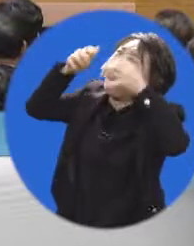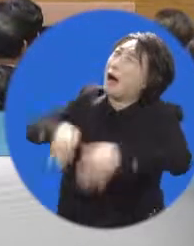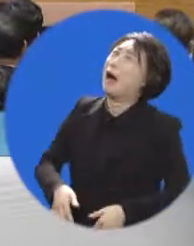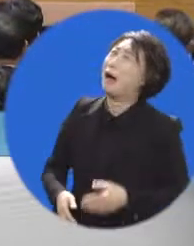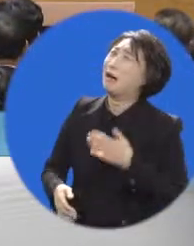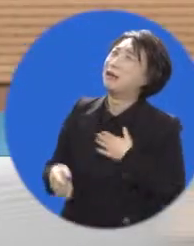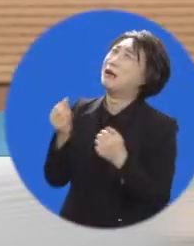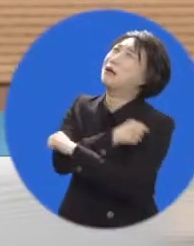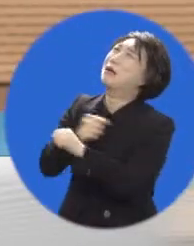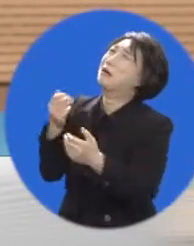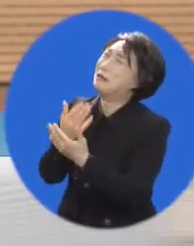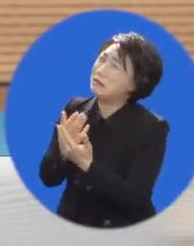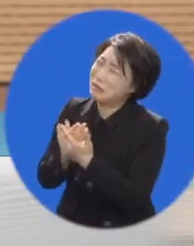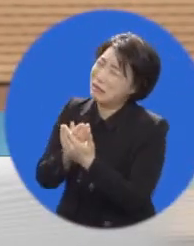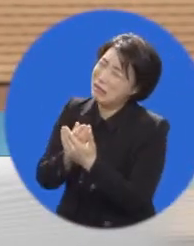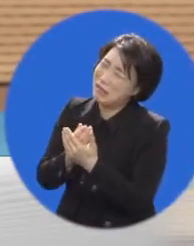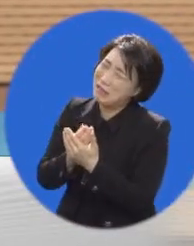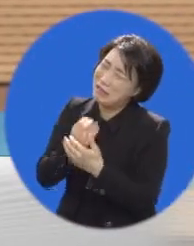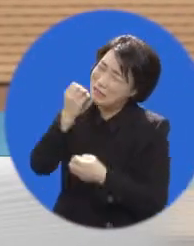용서해주세요.